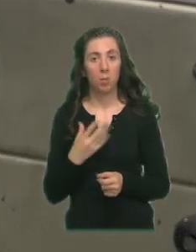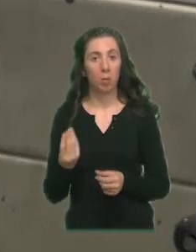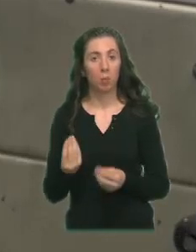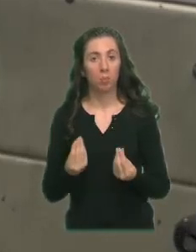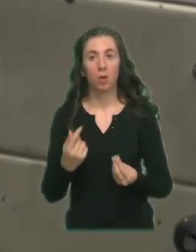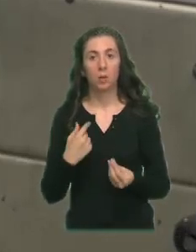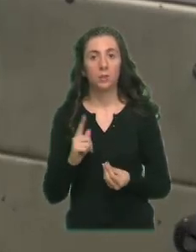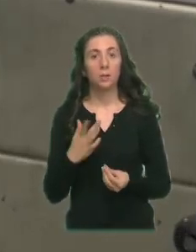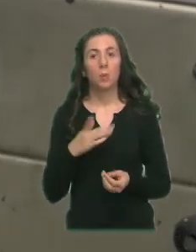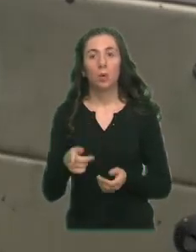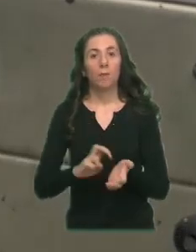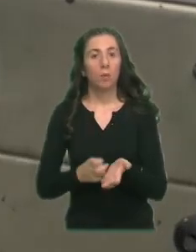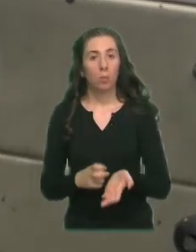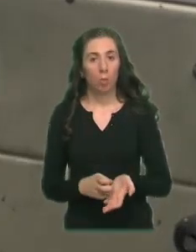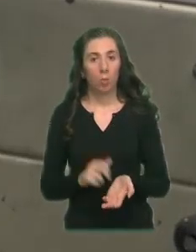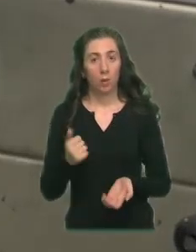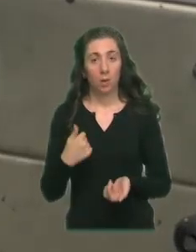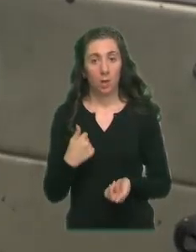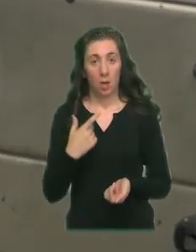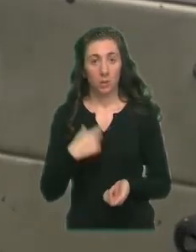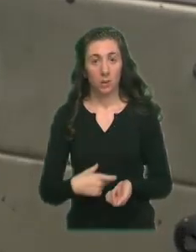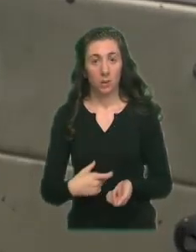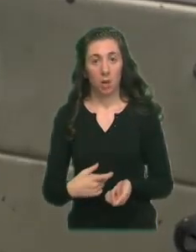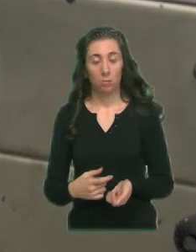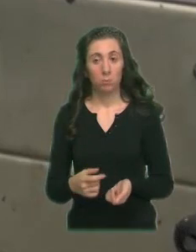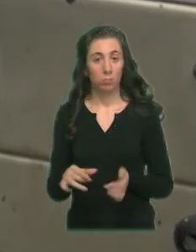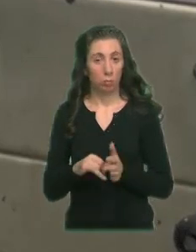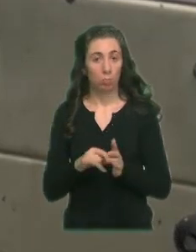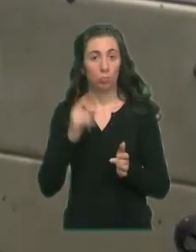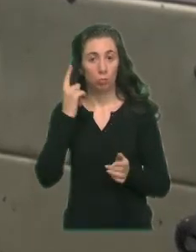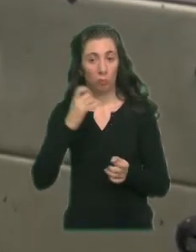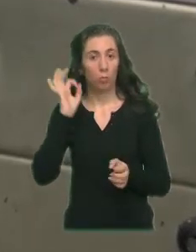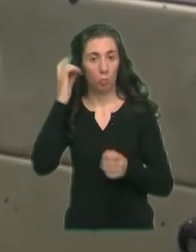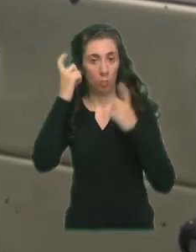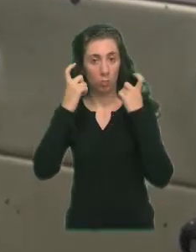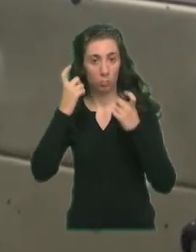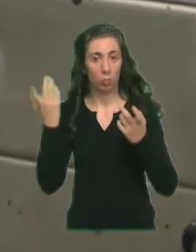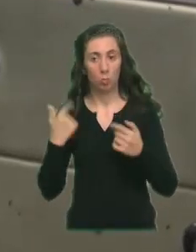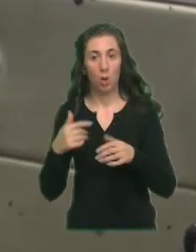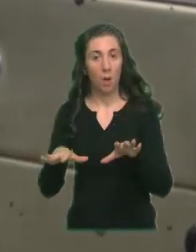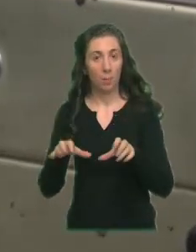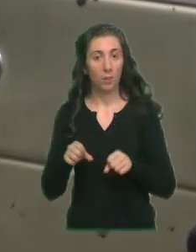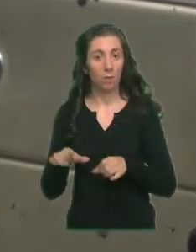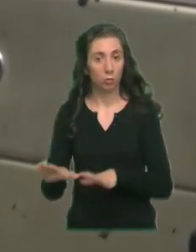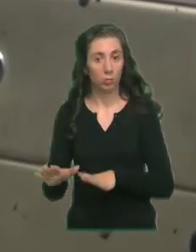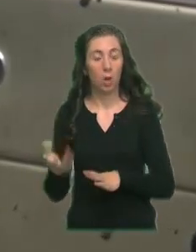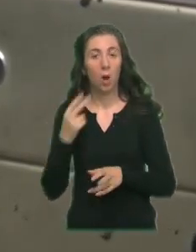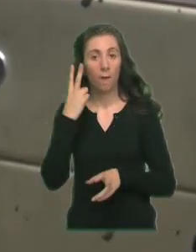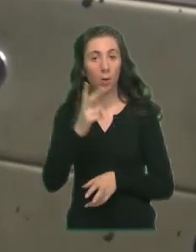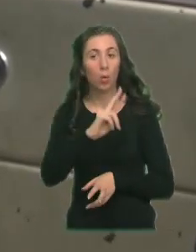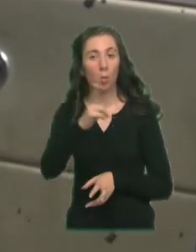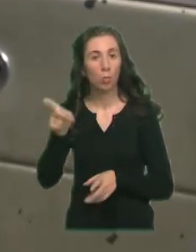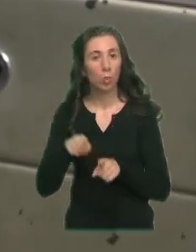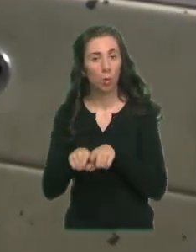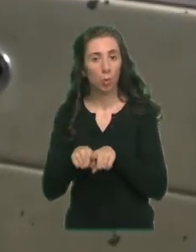nikakvih, mislim, nisam imao takvih problema, jer ja sam realan čovjek koliko mogu biti i tako to prihvatljamo, ali sam vidio kod